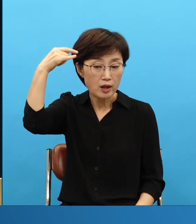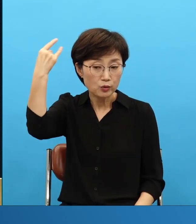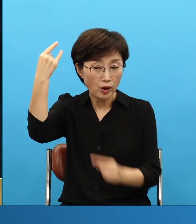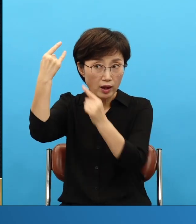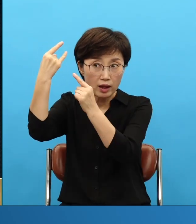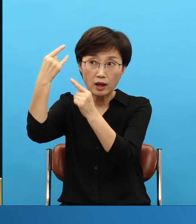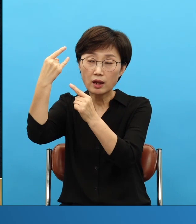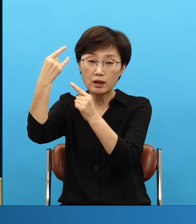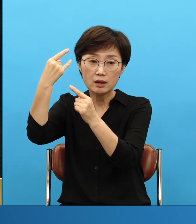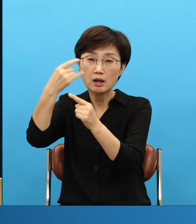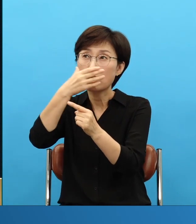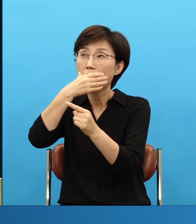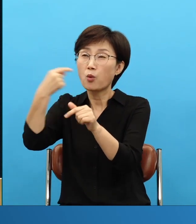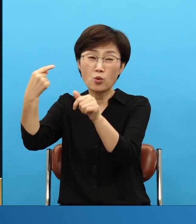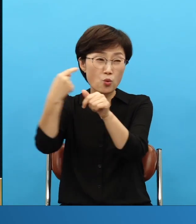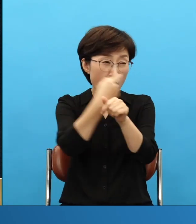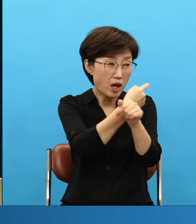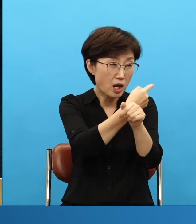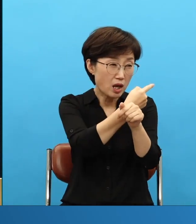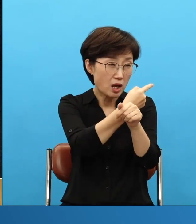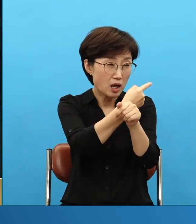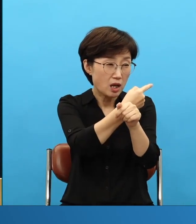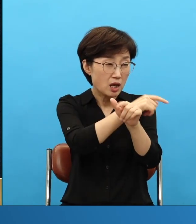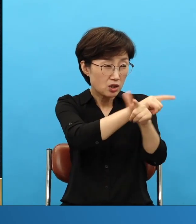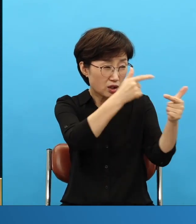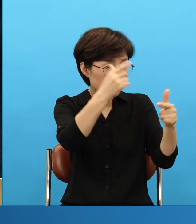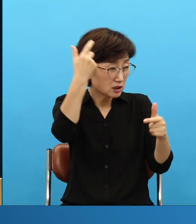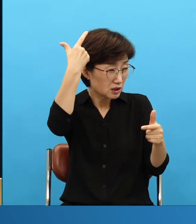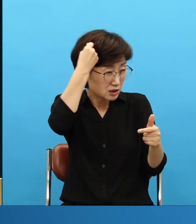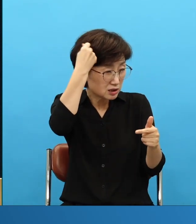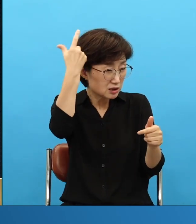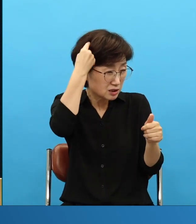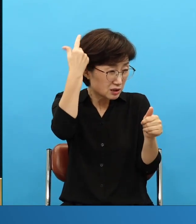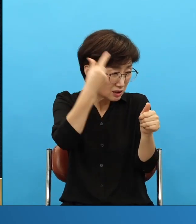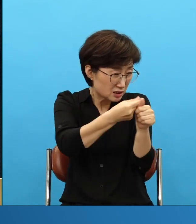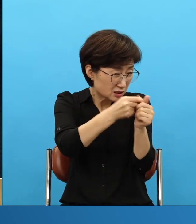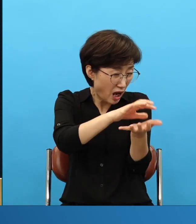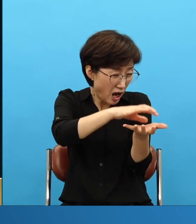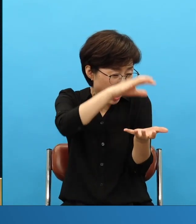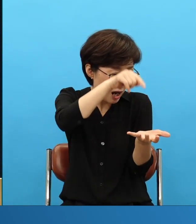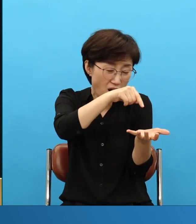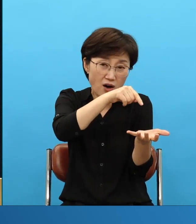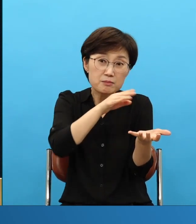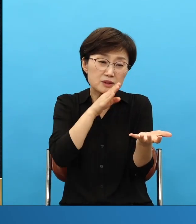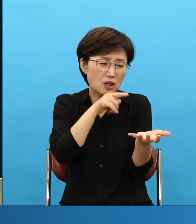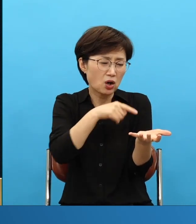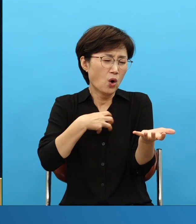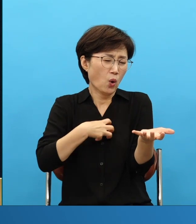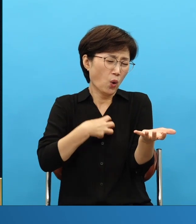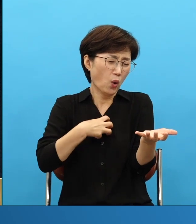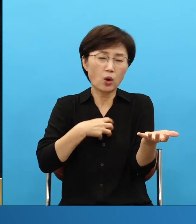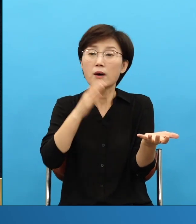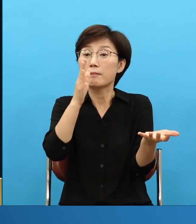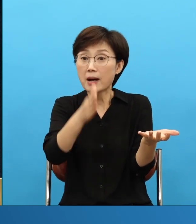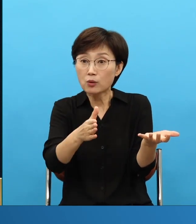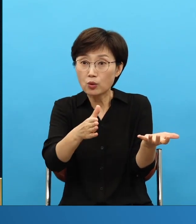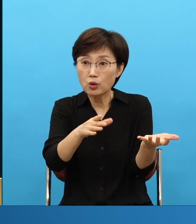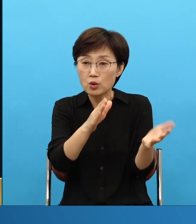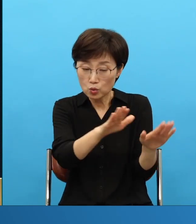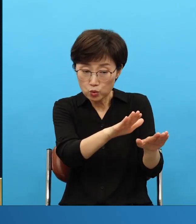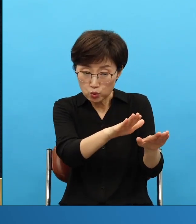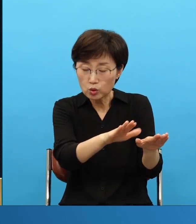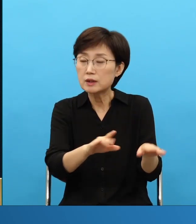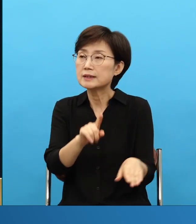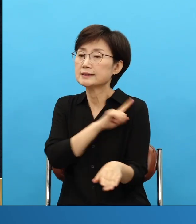있으니까 어렵단 말이에요. 그거 바뀌도록 걱정하지 마시고 기도 시작하세요. Things are very hard in our lives because the wrong things are imprinted upon our brain.